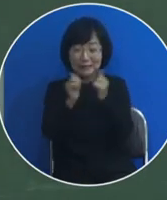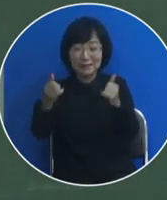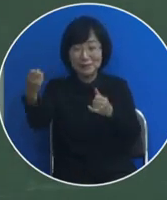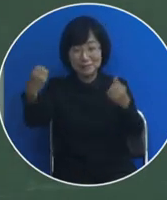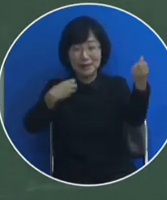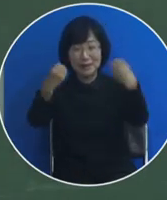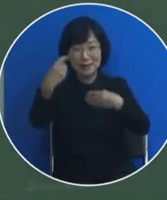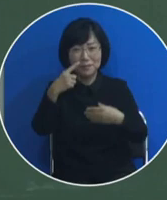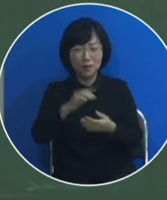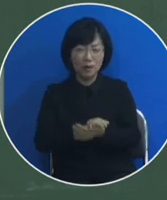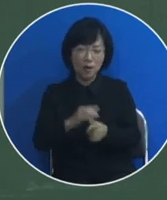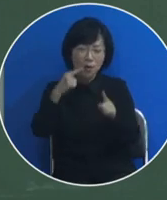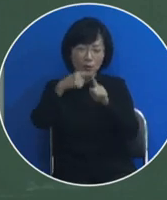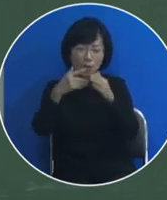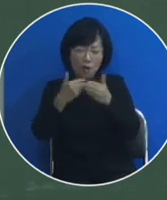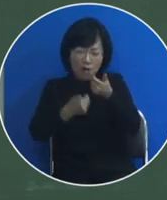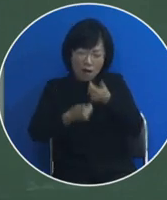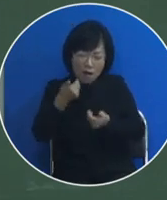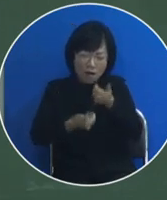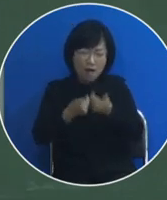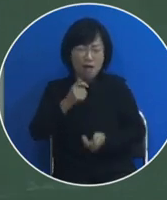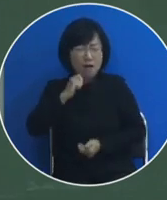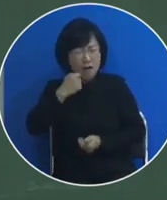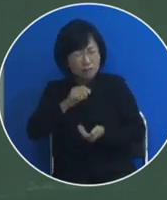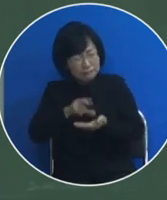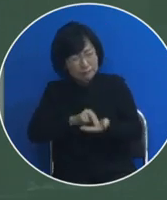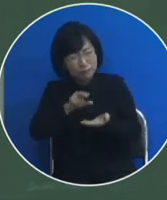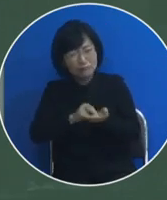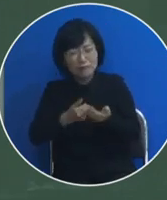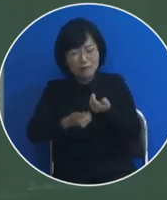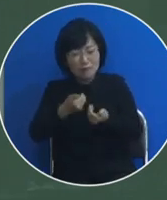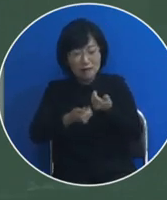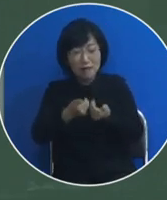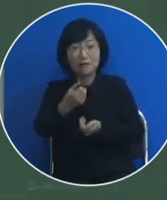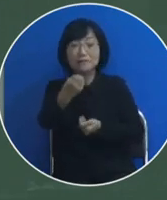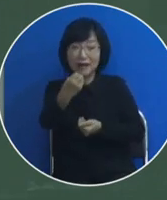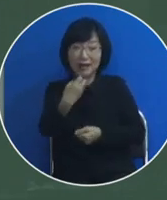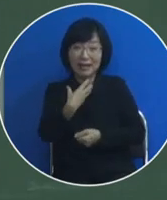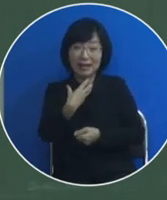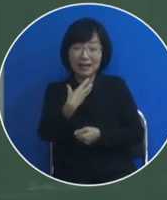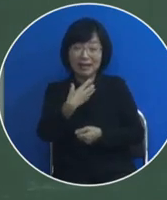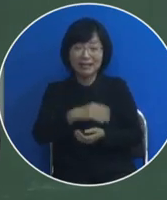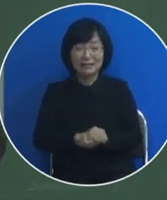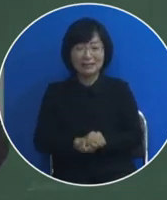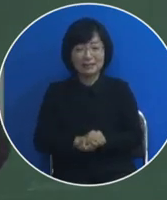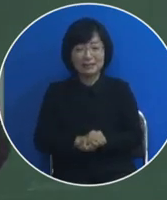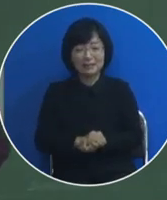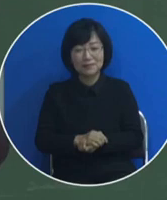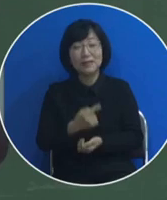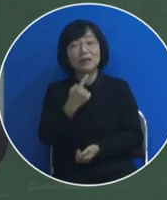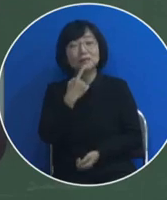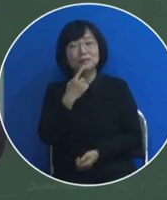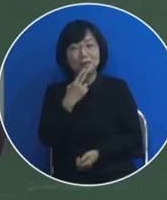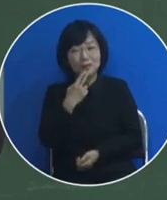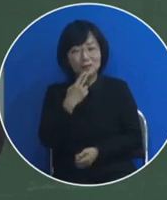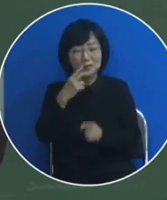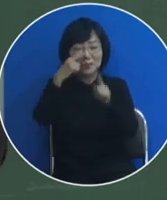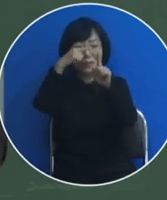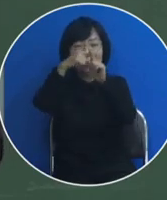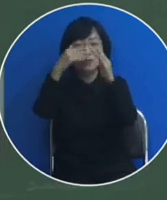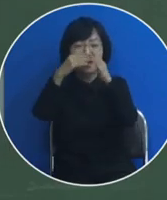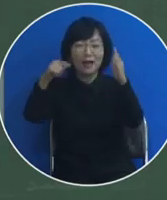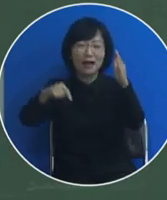me questions about their church conflicts. 어 갈등이 이 있을 수 있죠. Yes, there can be conflict.